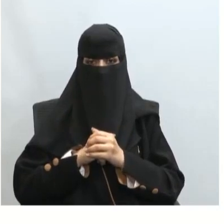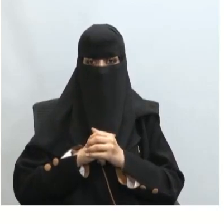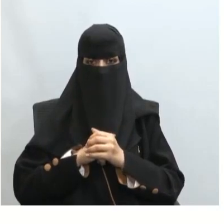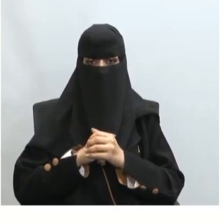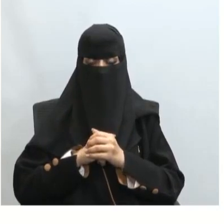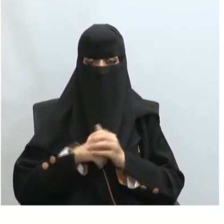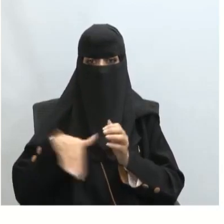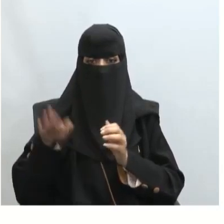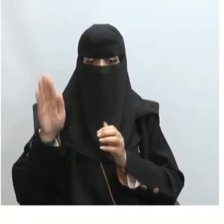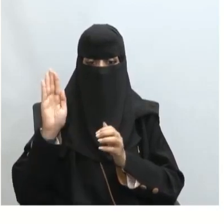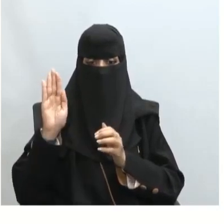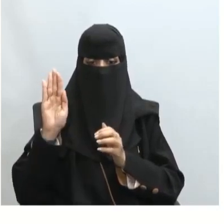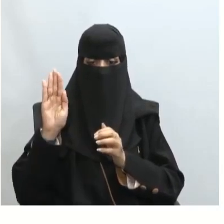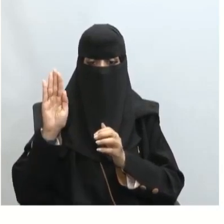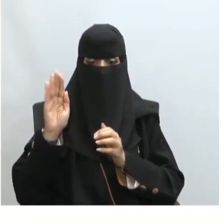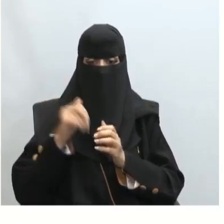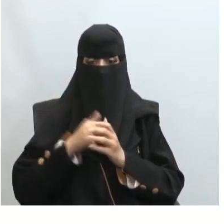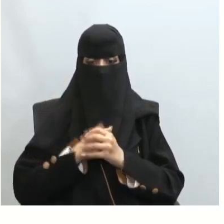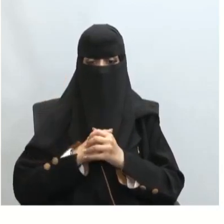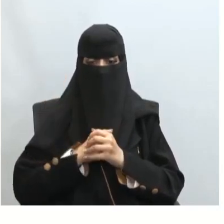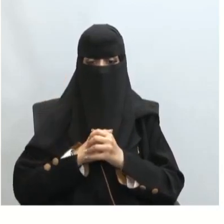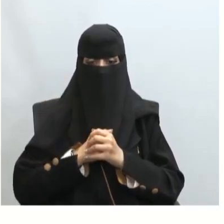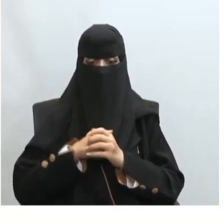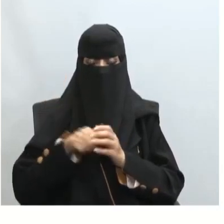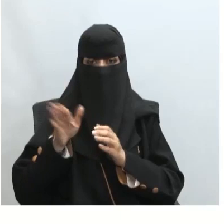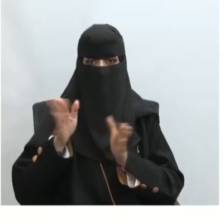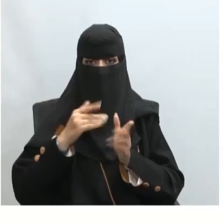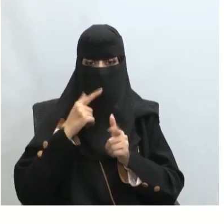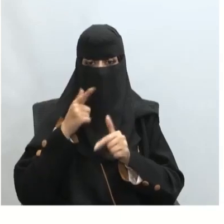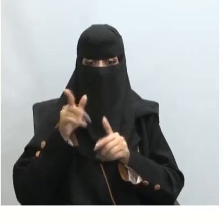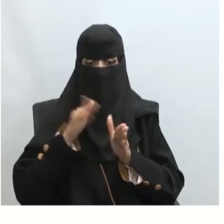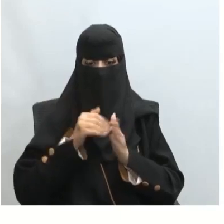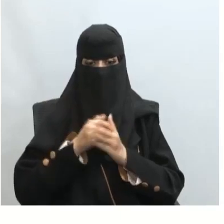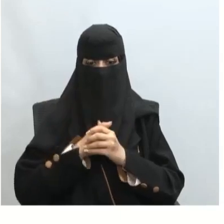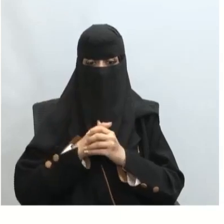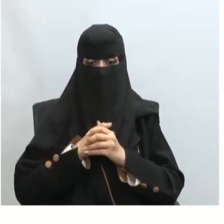البروبين اللي هو الالكين يتحول الى روبان